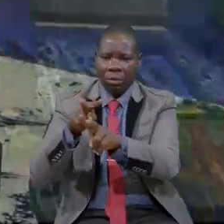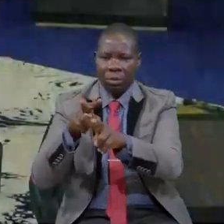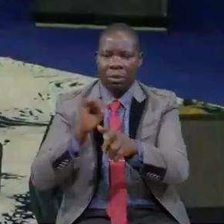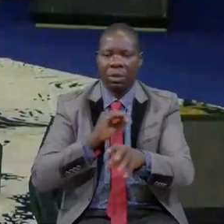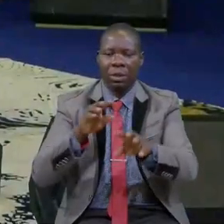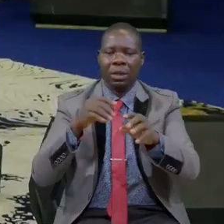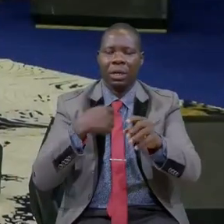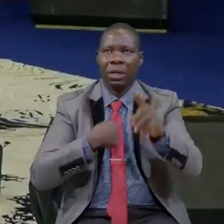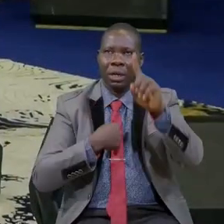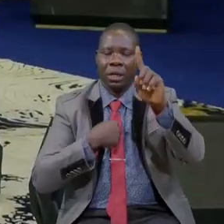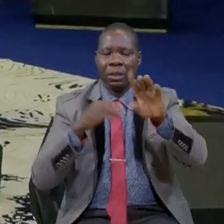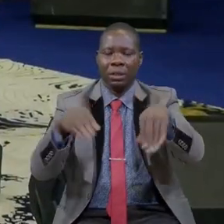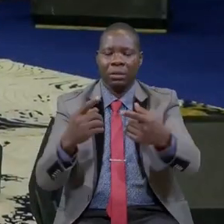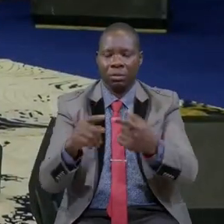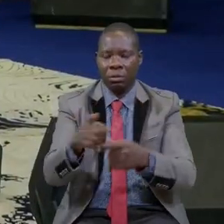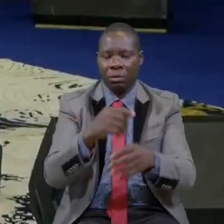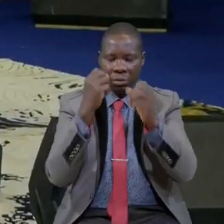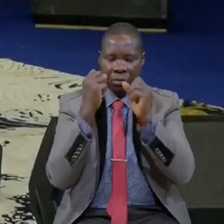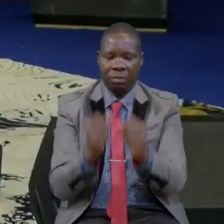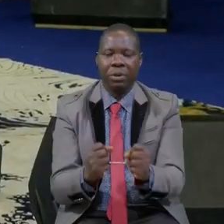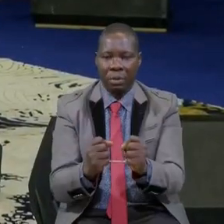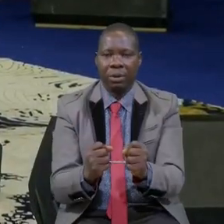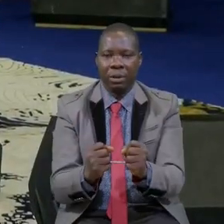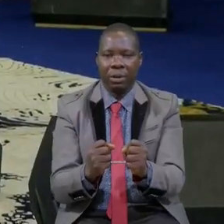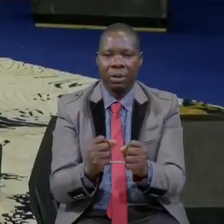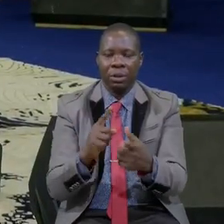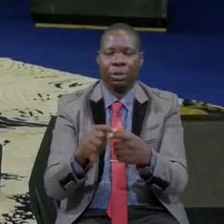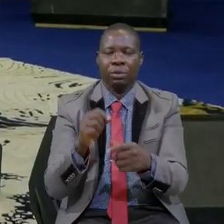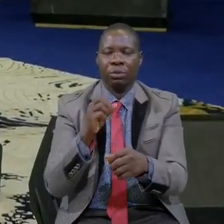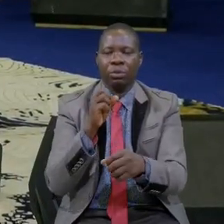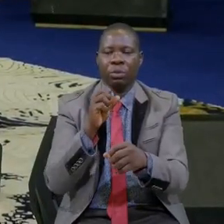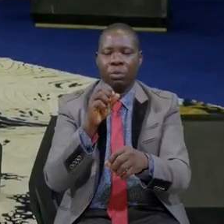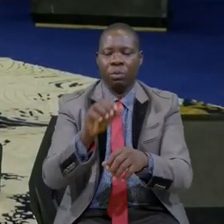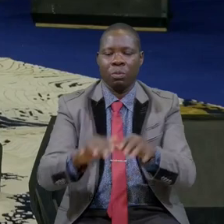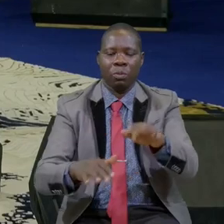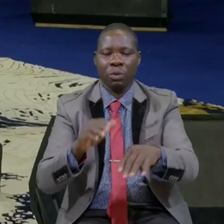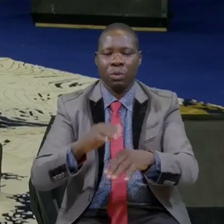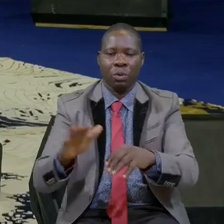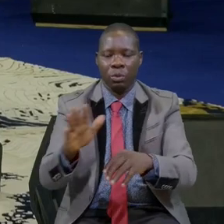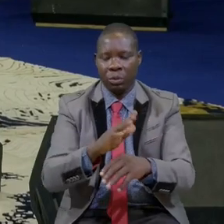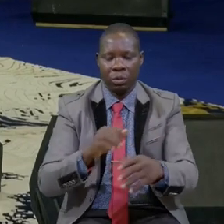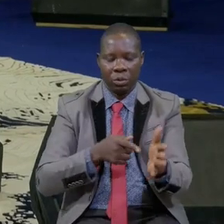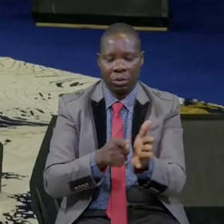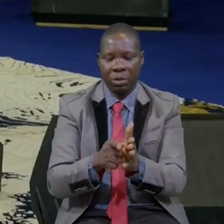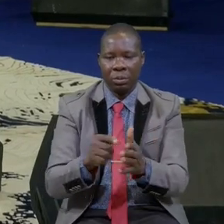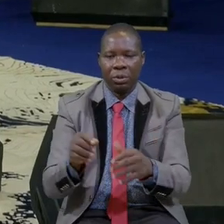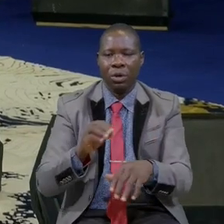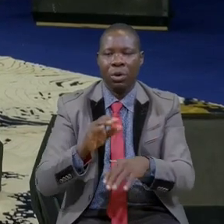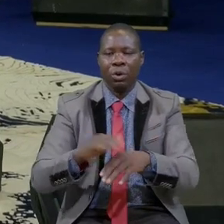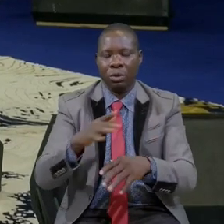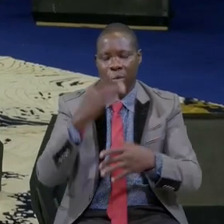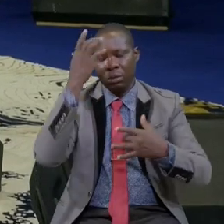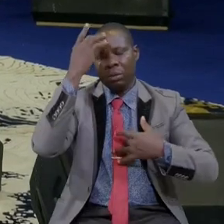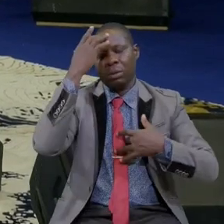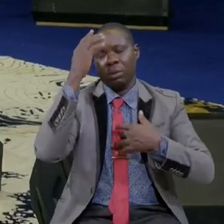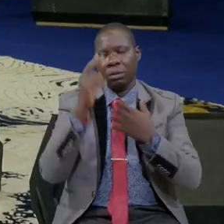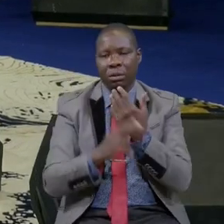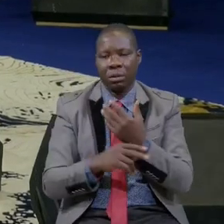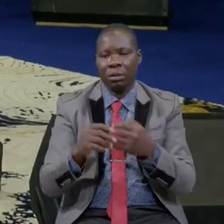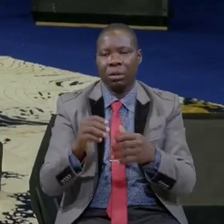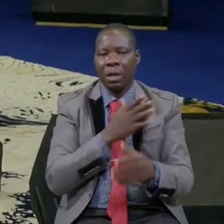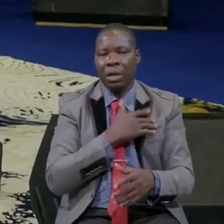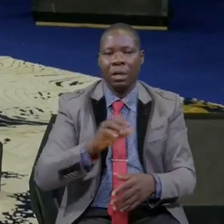Voici, je vous ai donné le pouvoir de marcher sur les serpents, sur ta maladie, sur